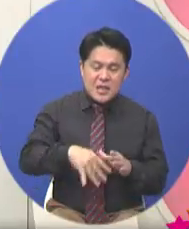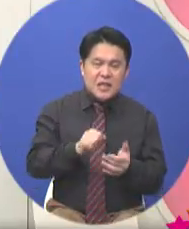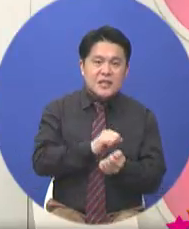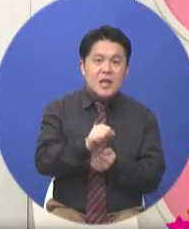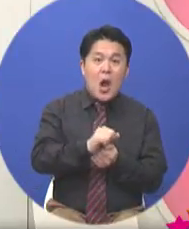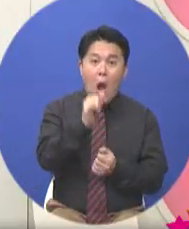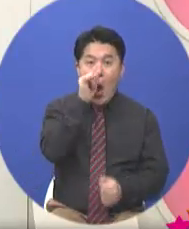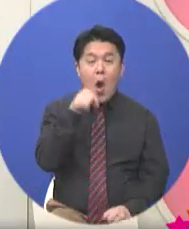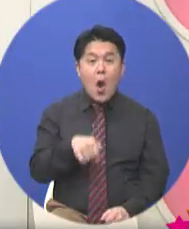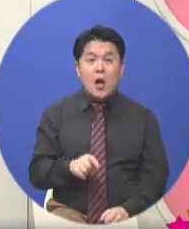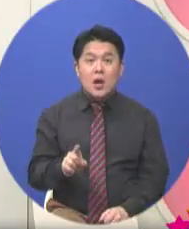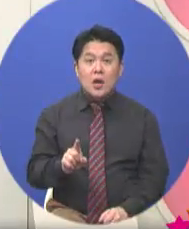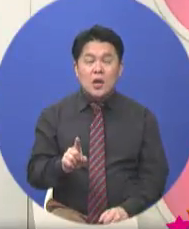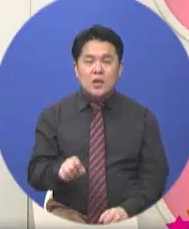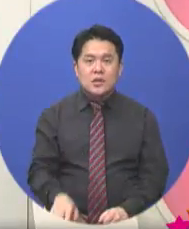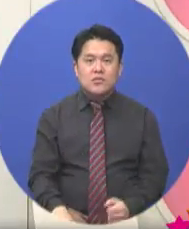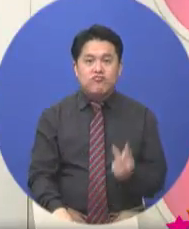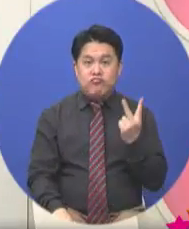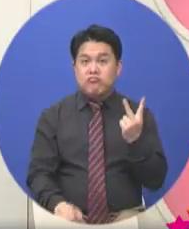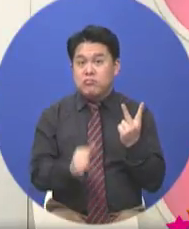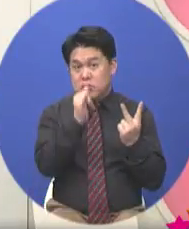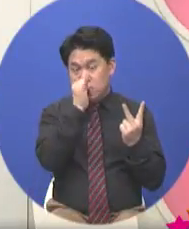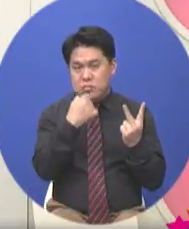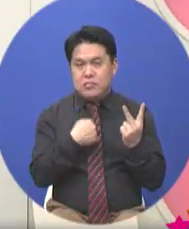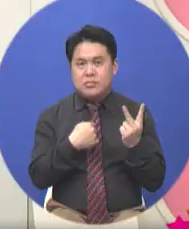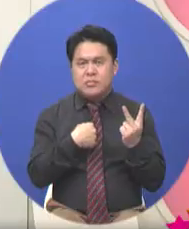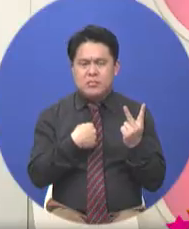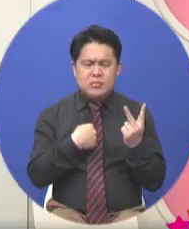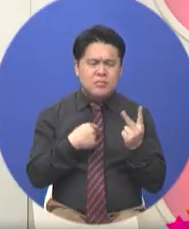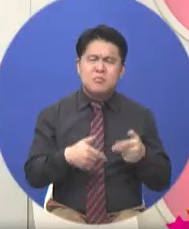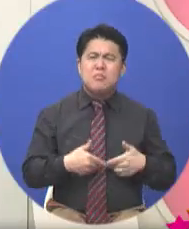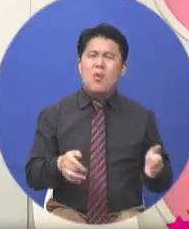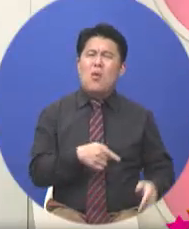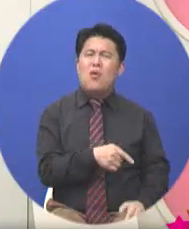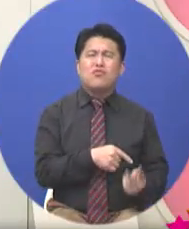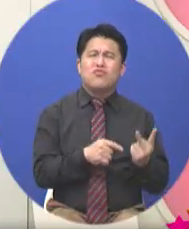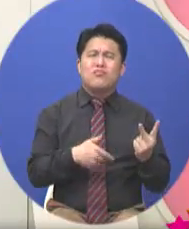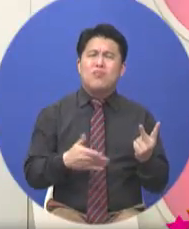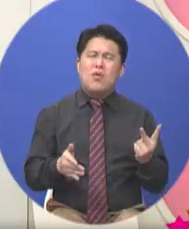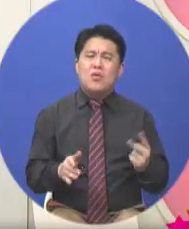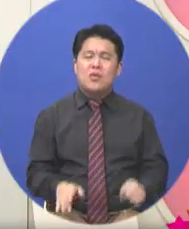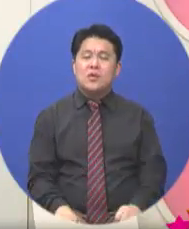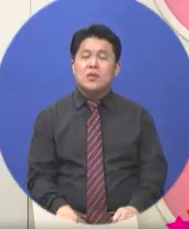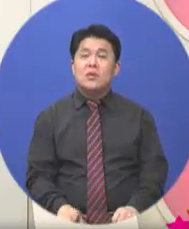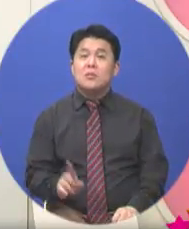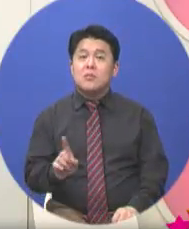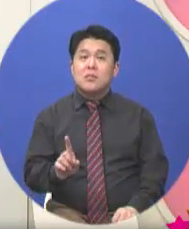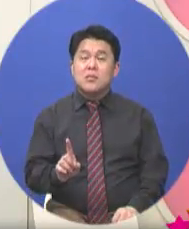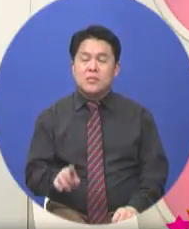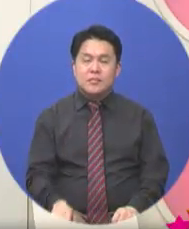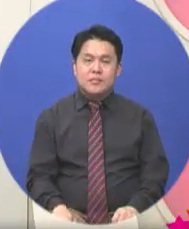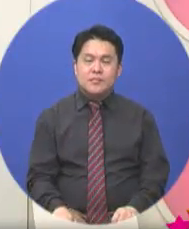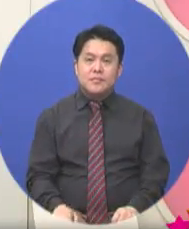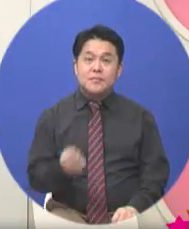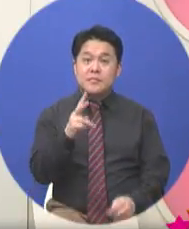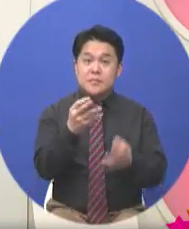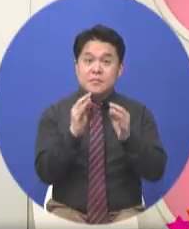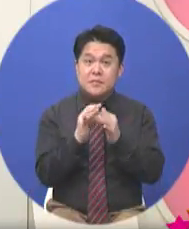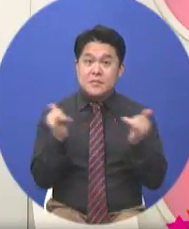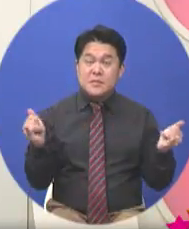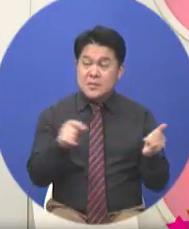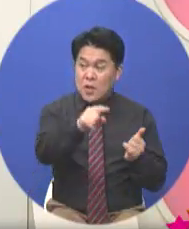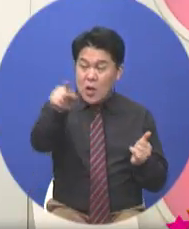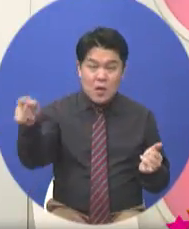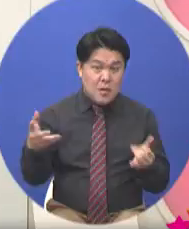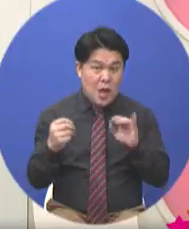네. 예, 미니 세탁기 두 개가 있는데 저는 막상 필요 없고요. 여기 뭐 많은 그 시청자 여러분들